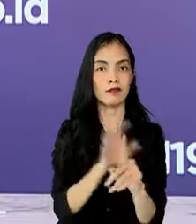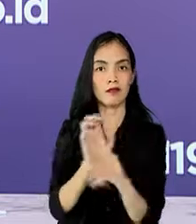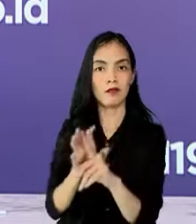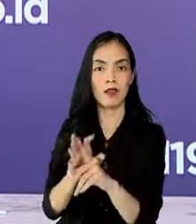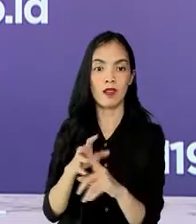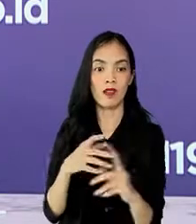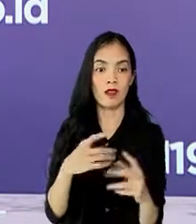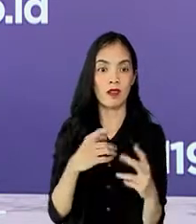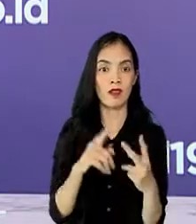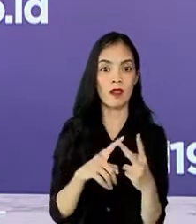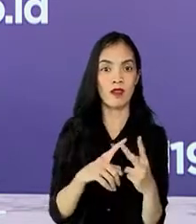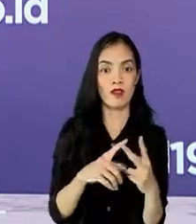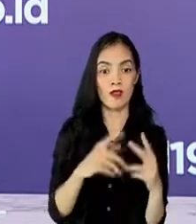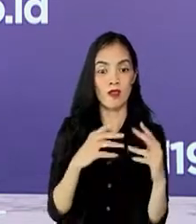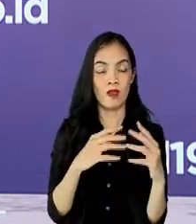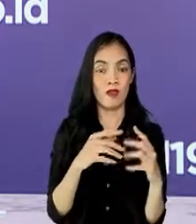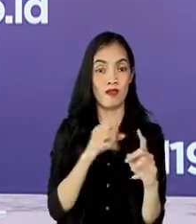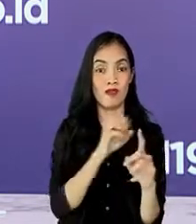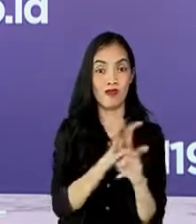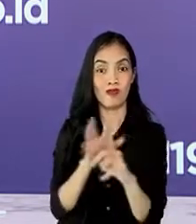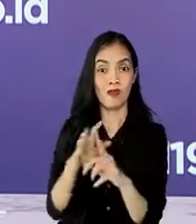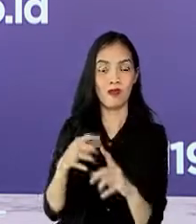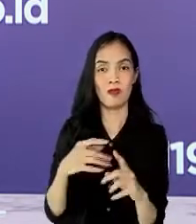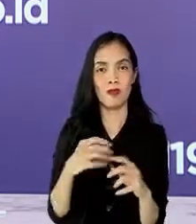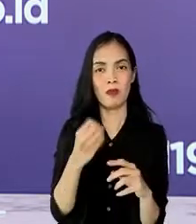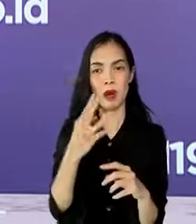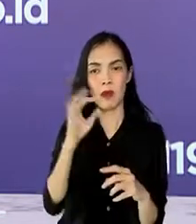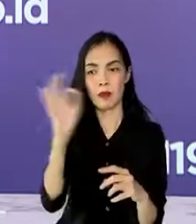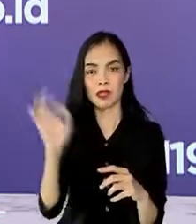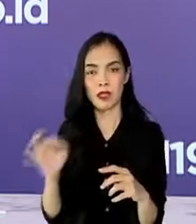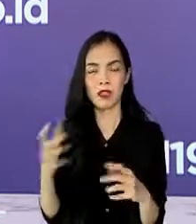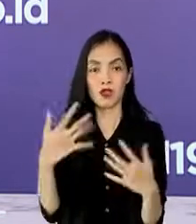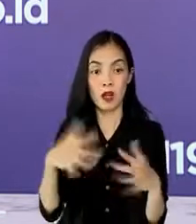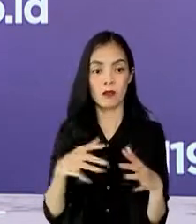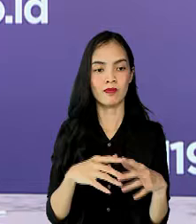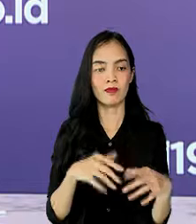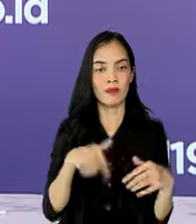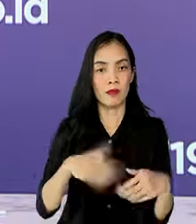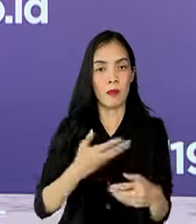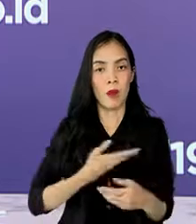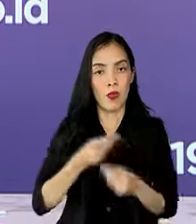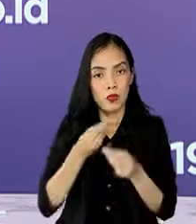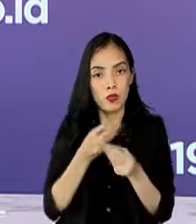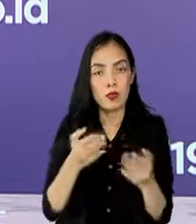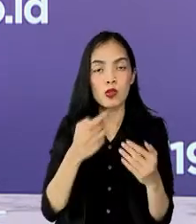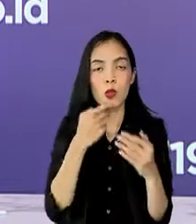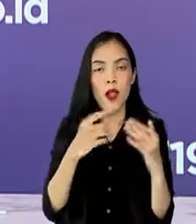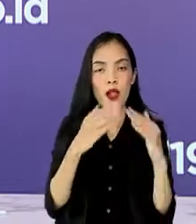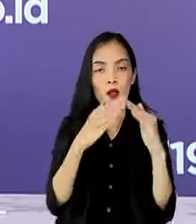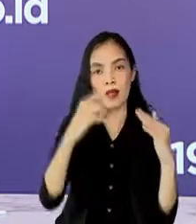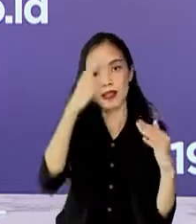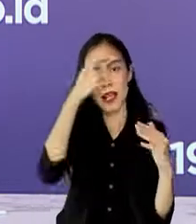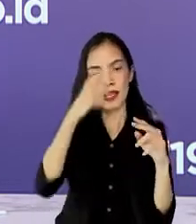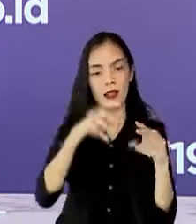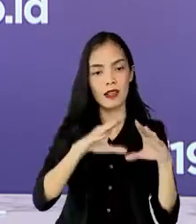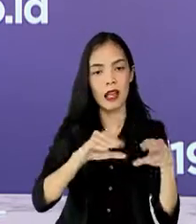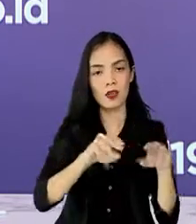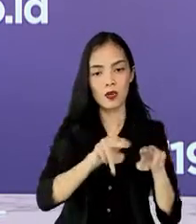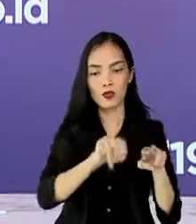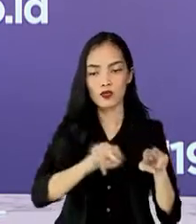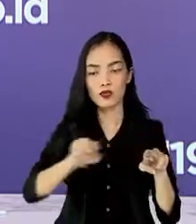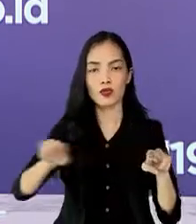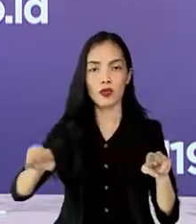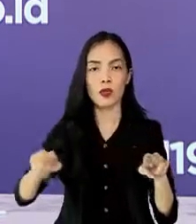positif dan positif feathered Saya akan menyampaikan perkembangan bor dan kasus aktif kabar